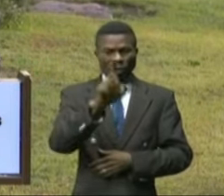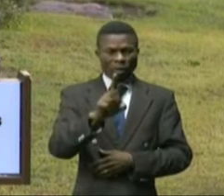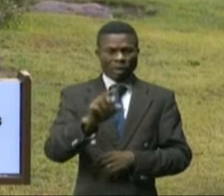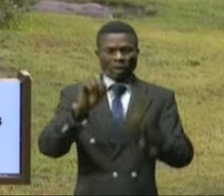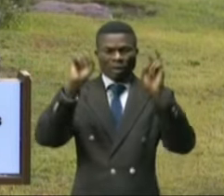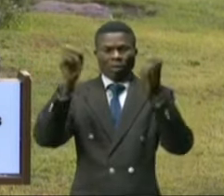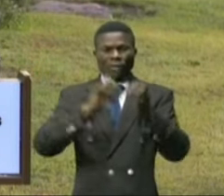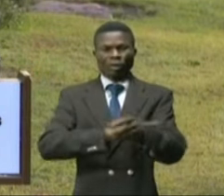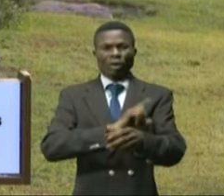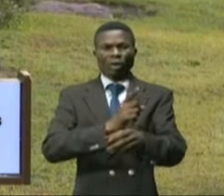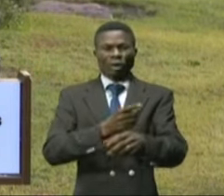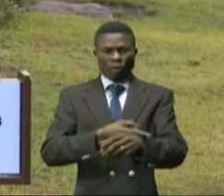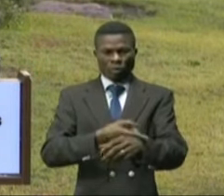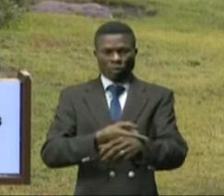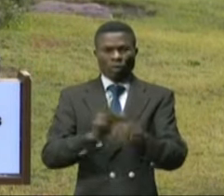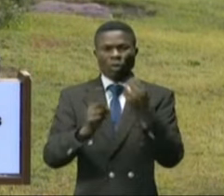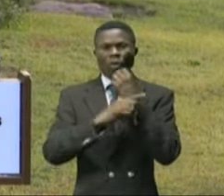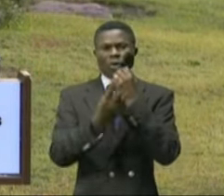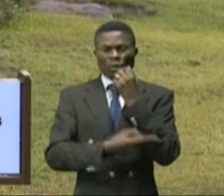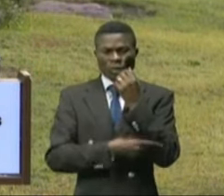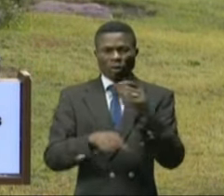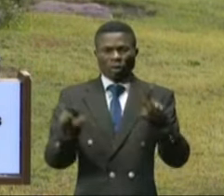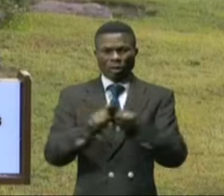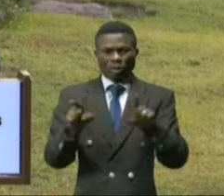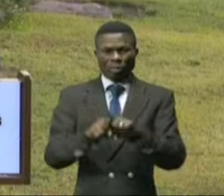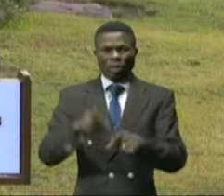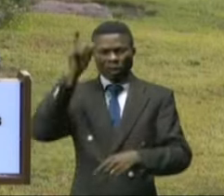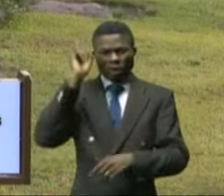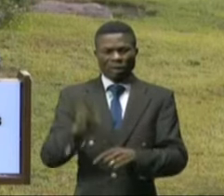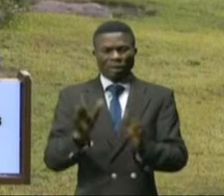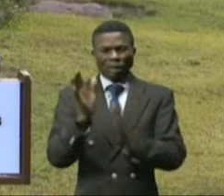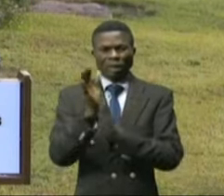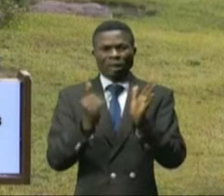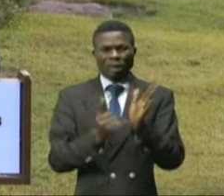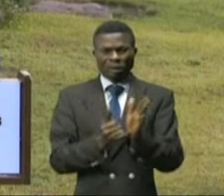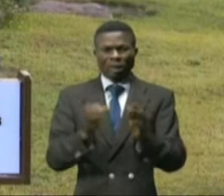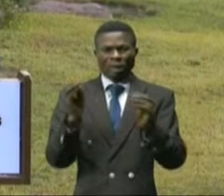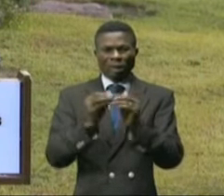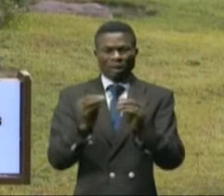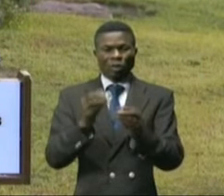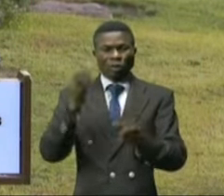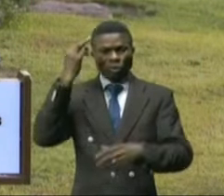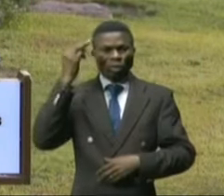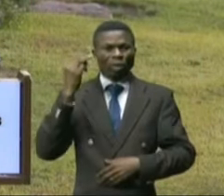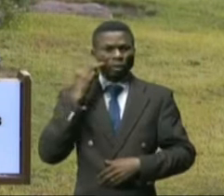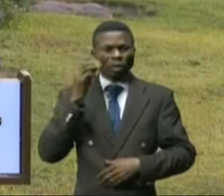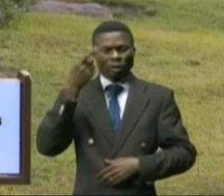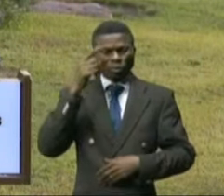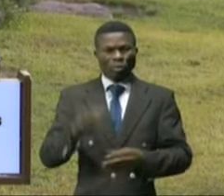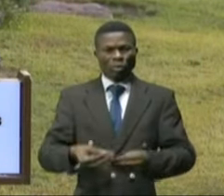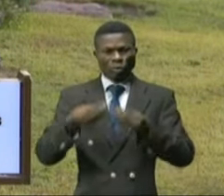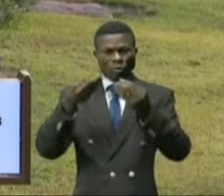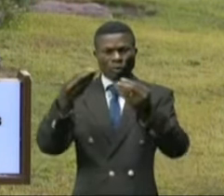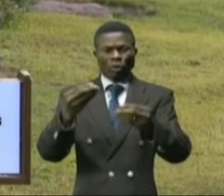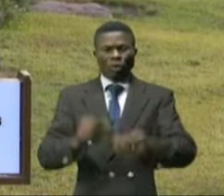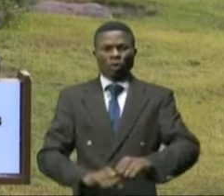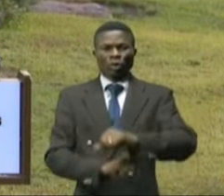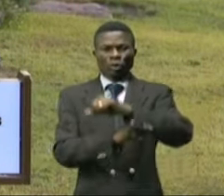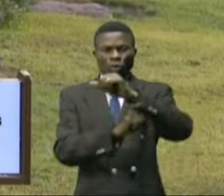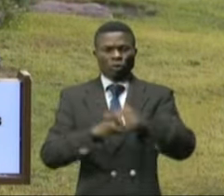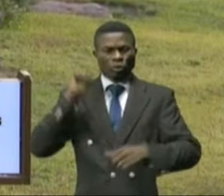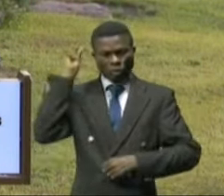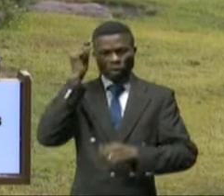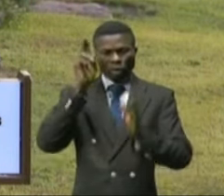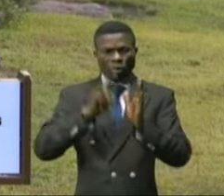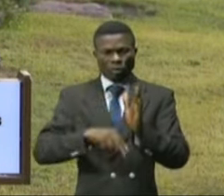Goma, conformément aux recommandations de la 116e réunion du Conseil des ministres, pour apporter l'appui du gouvernement.